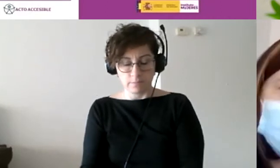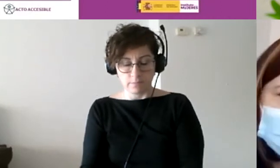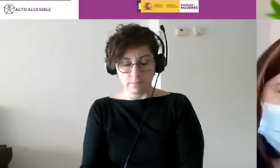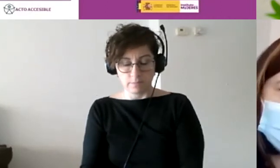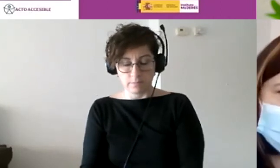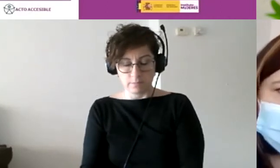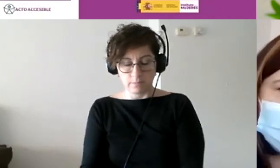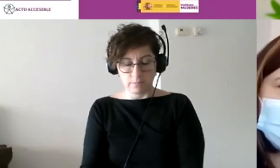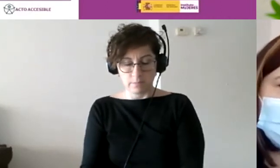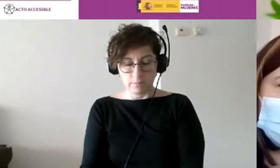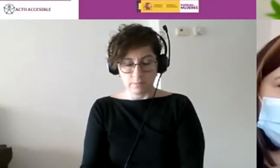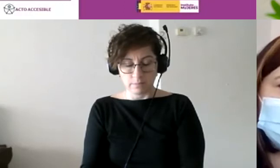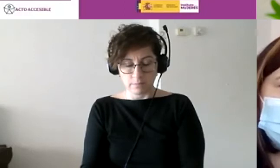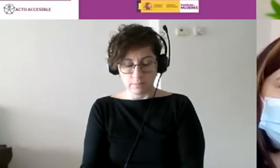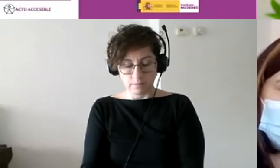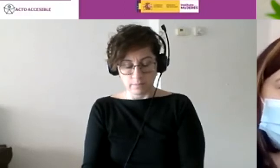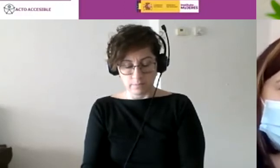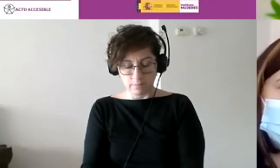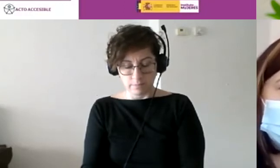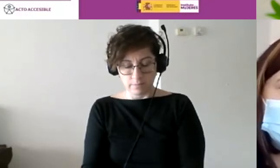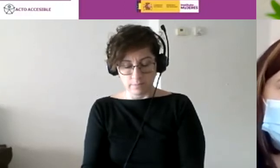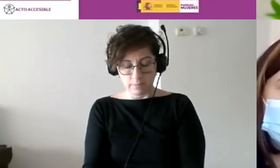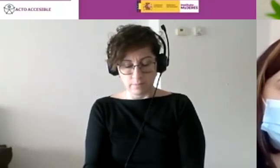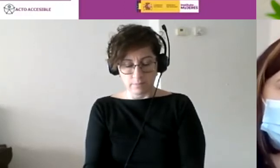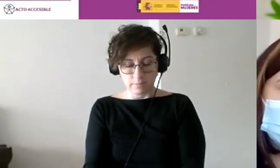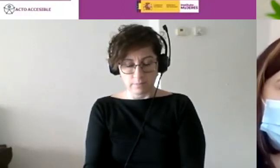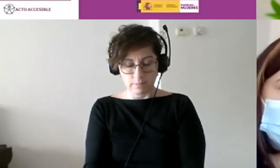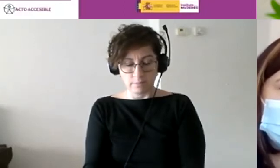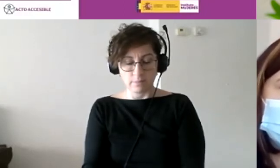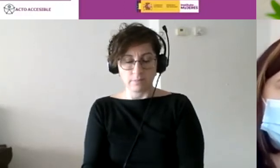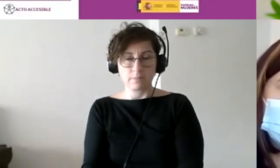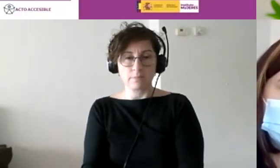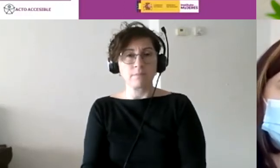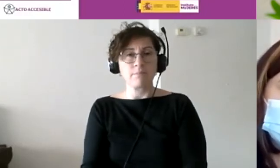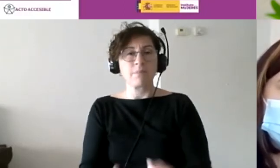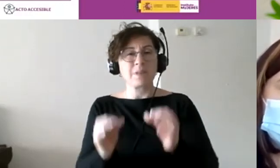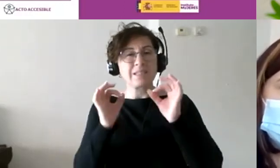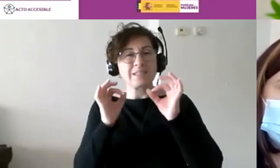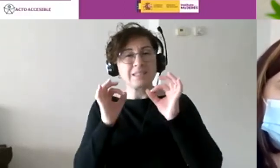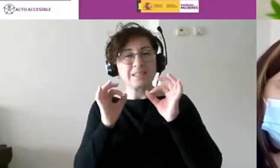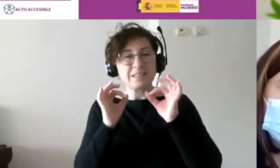це ще важкіше. And especially when these women with disabilities